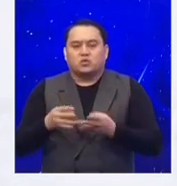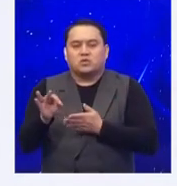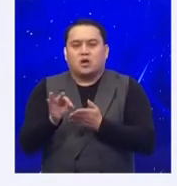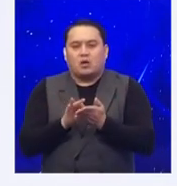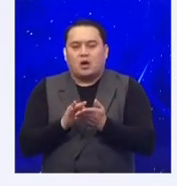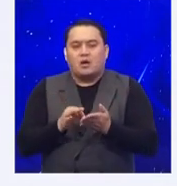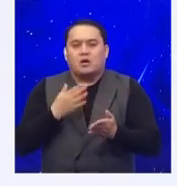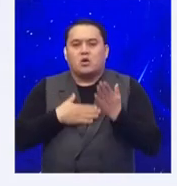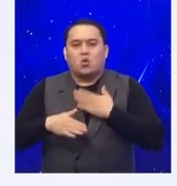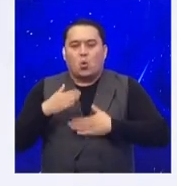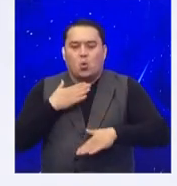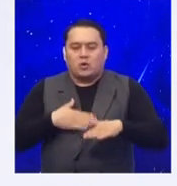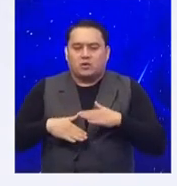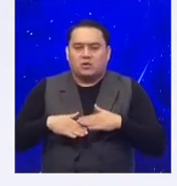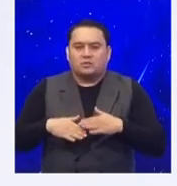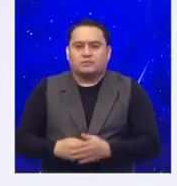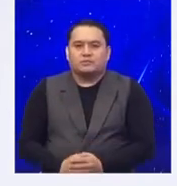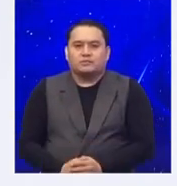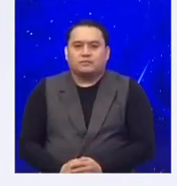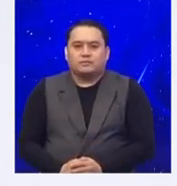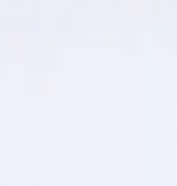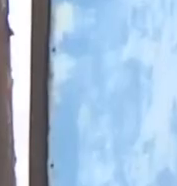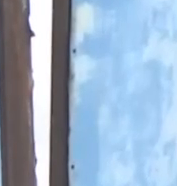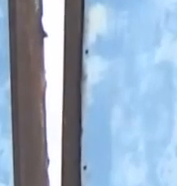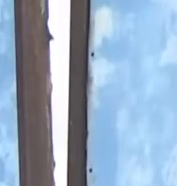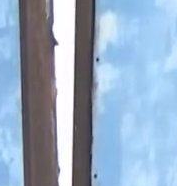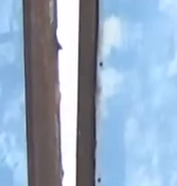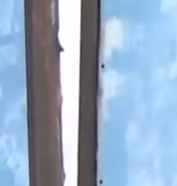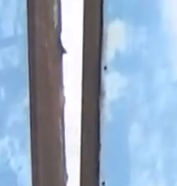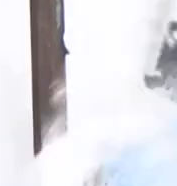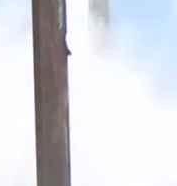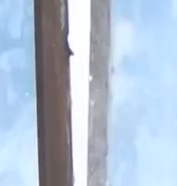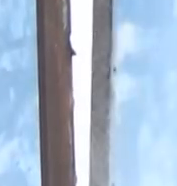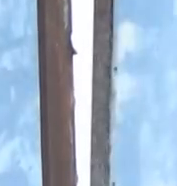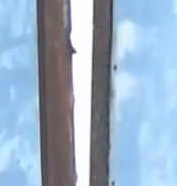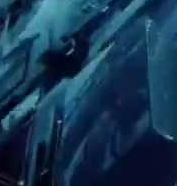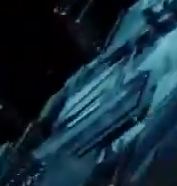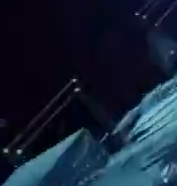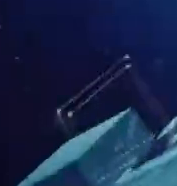своевременная, приносит людям радость и сближает их. Рустам Араубаев, Ержан Дюсен, телеканал ЖЦУ.